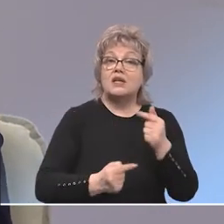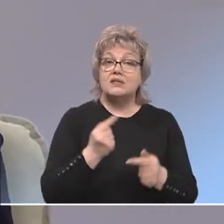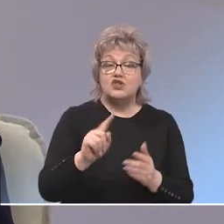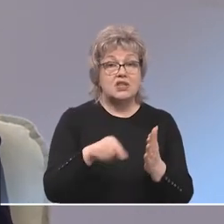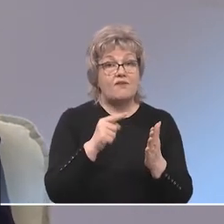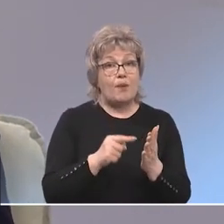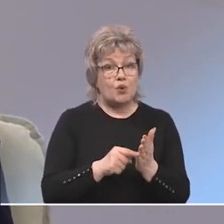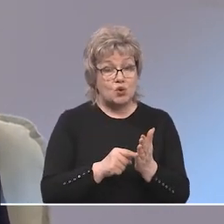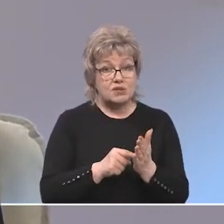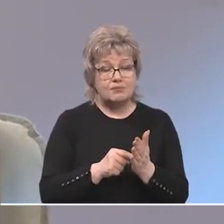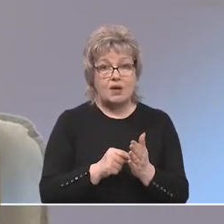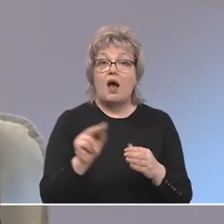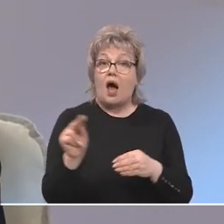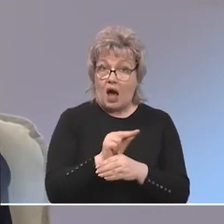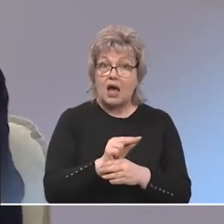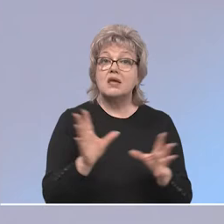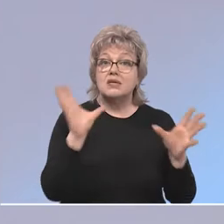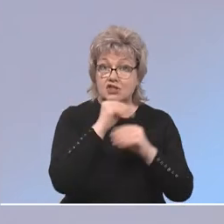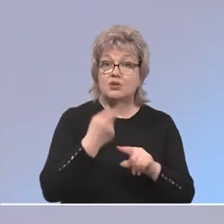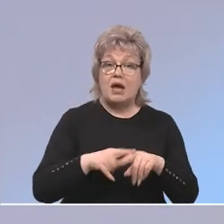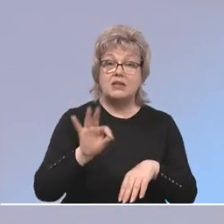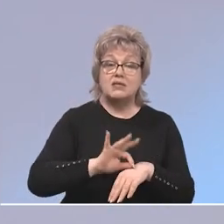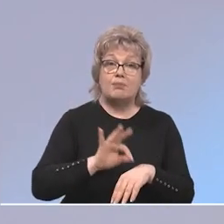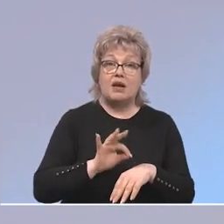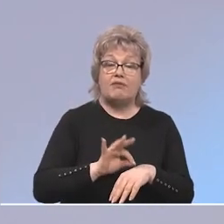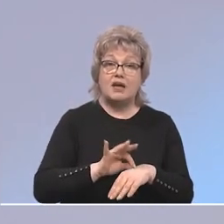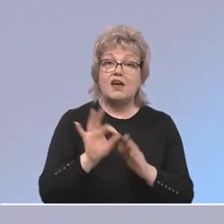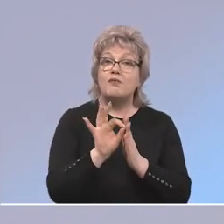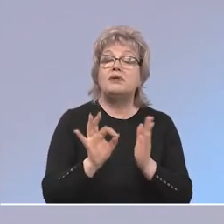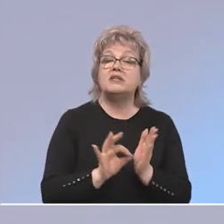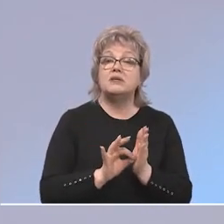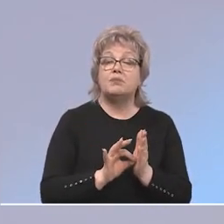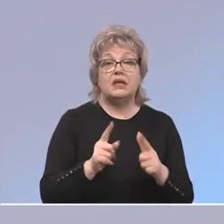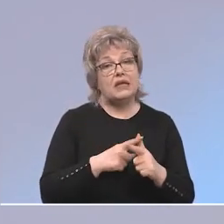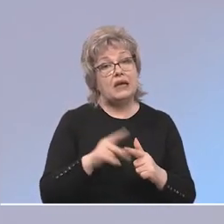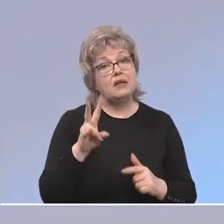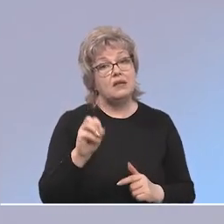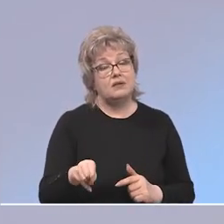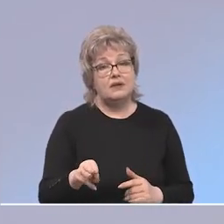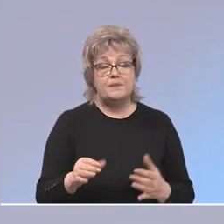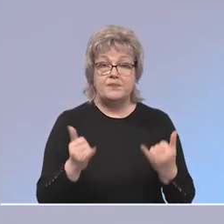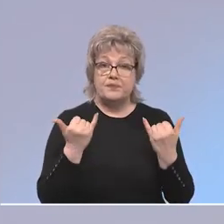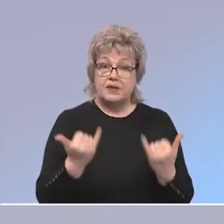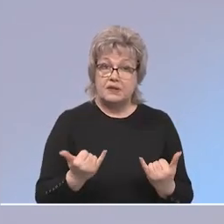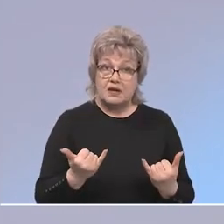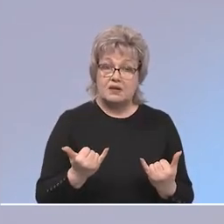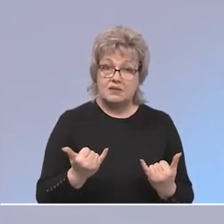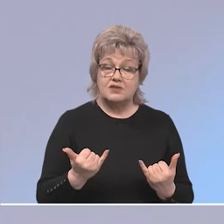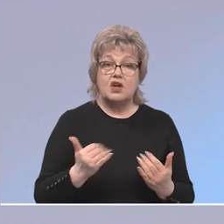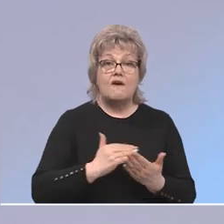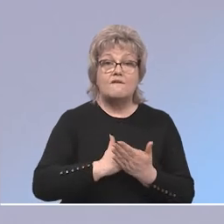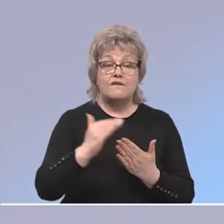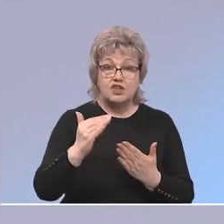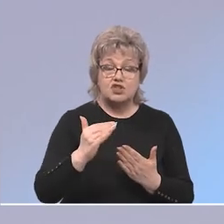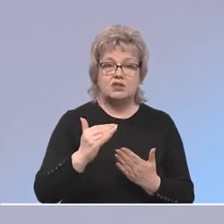скажем, вопрос. Излечим это заболевание в принципе излечимо или нет? На данный момент. Ну, как я уже сказала выше,